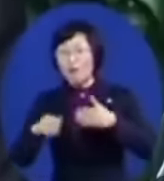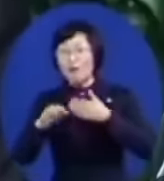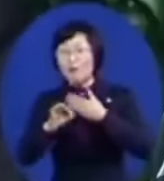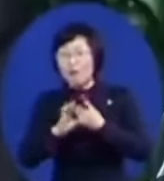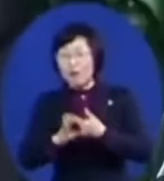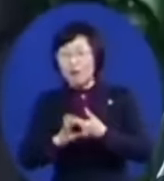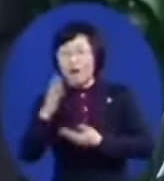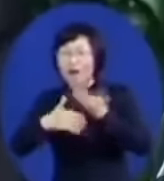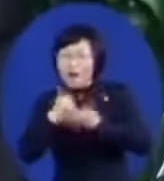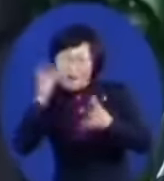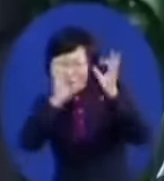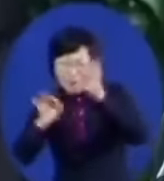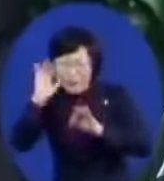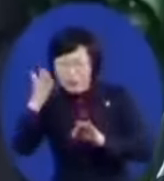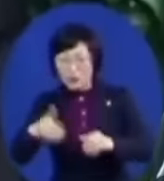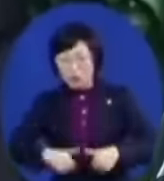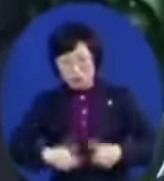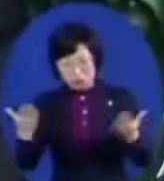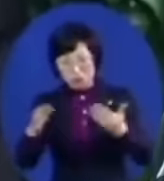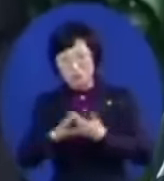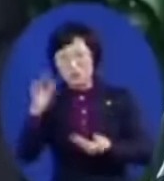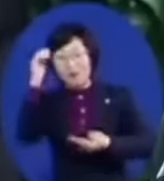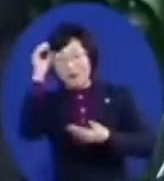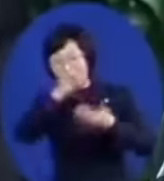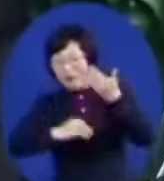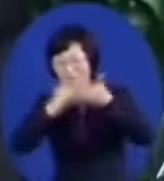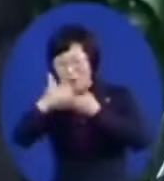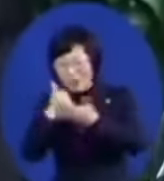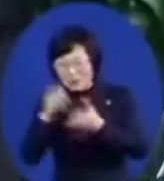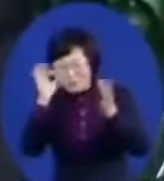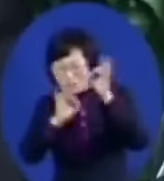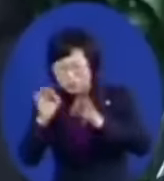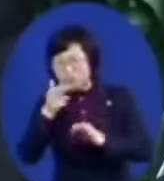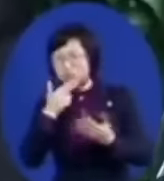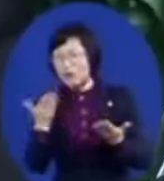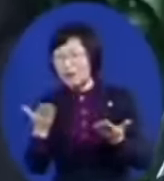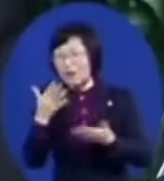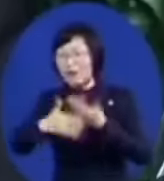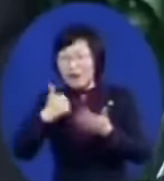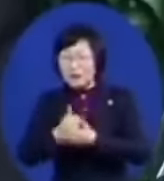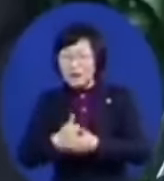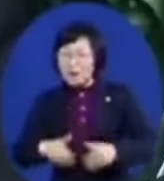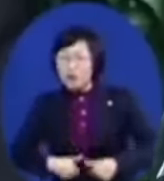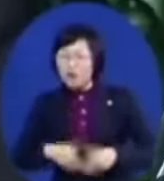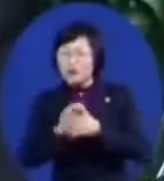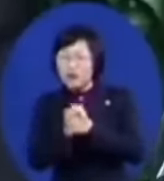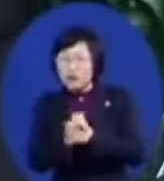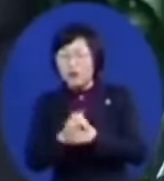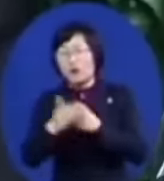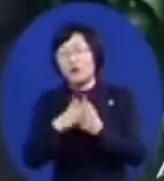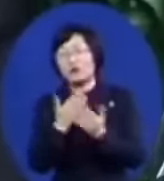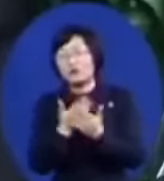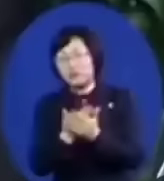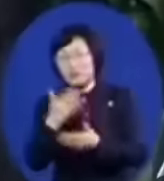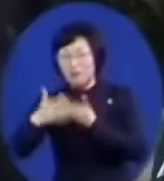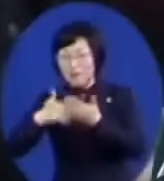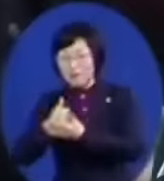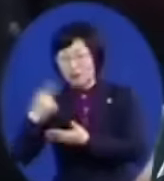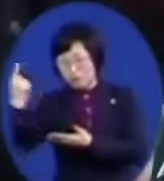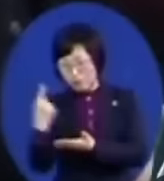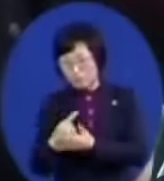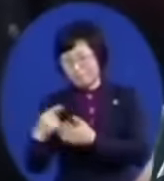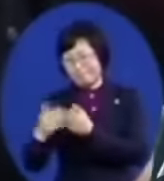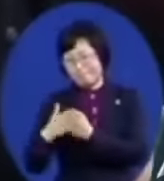찾지 필요 안 하면 하나님을 안 찾는단 말입니다. 하나님이 필요해서 도와달라고 기도해야 하나님이 나타날 수 있지 기도도 안